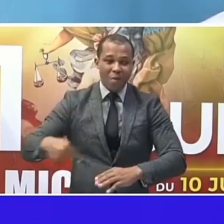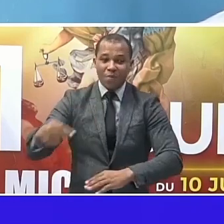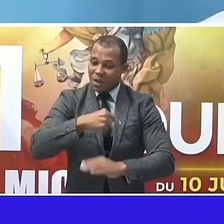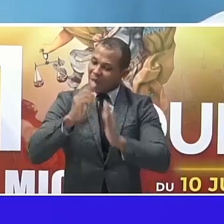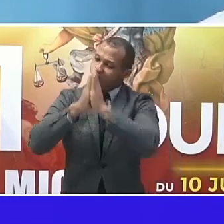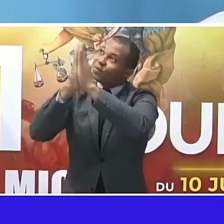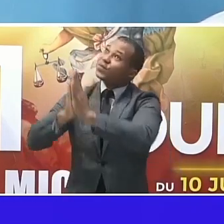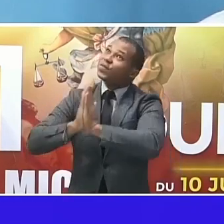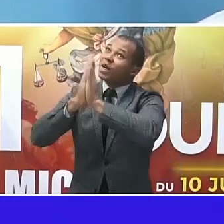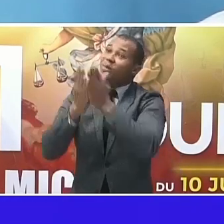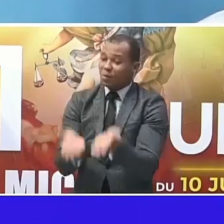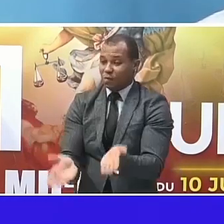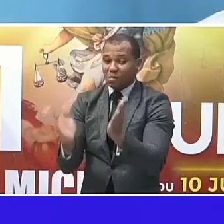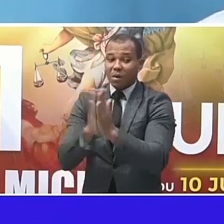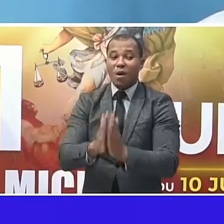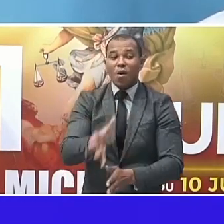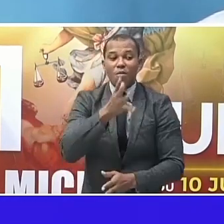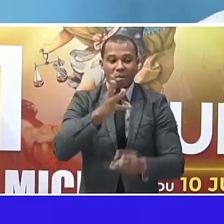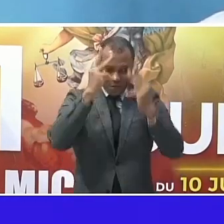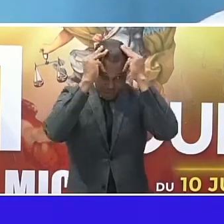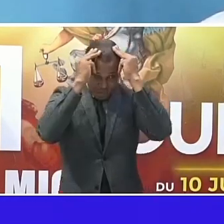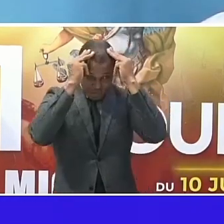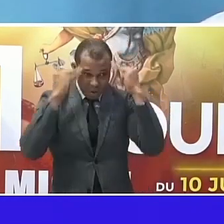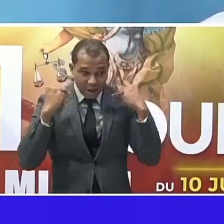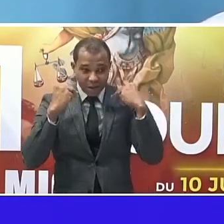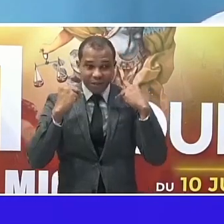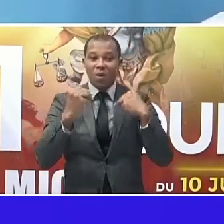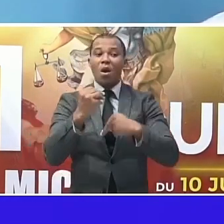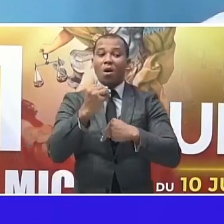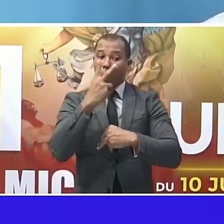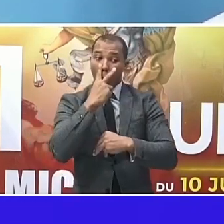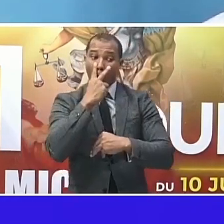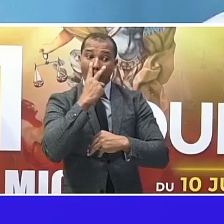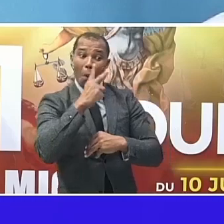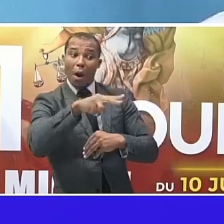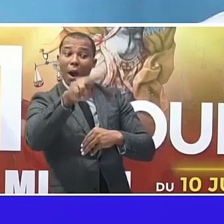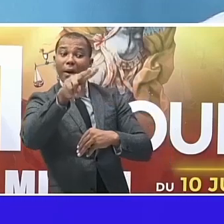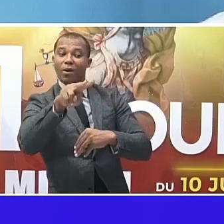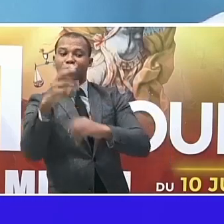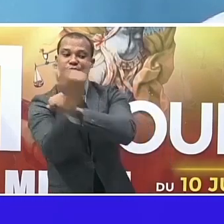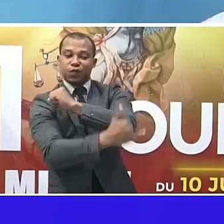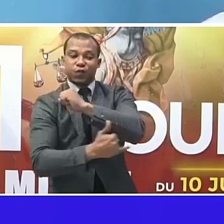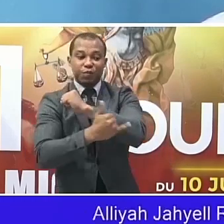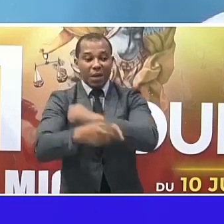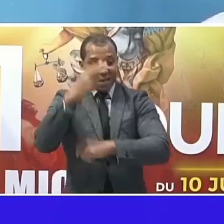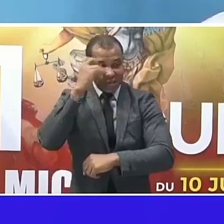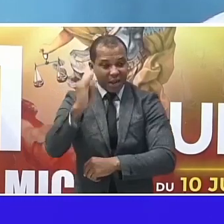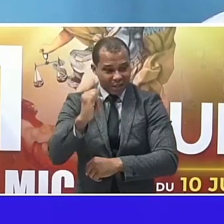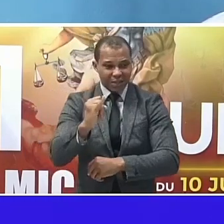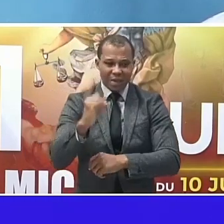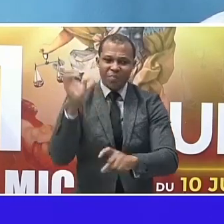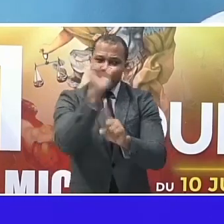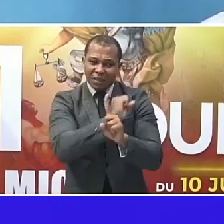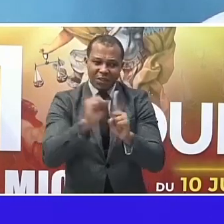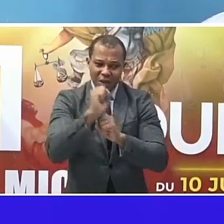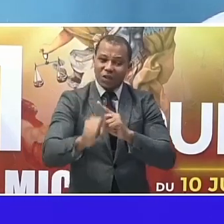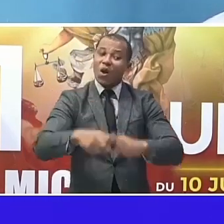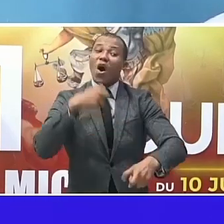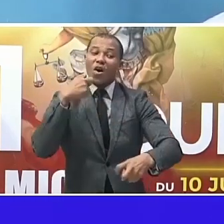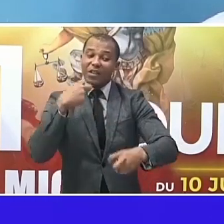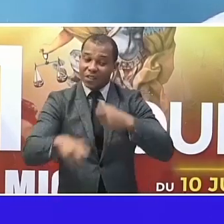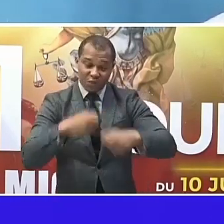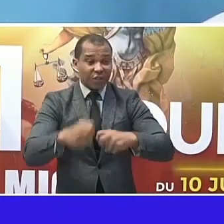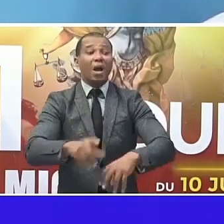la Vierge Marie pour continuer vos yeux sous pays non Haïti. Bagayo catastrophique certes, mais nous